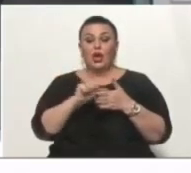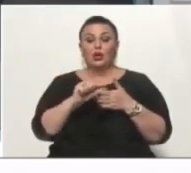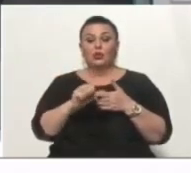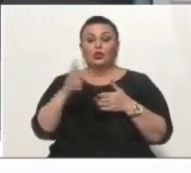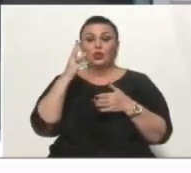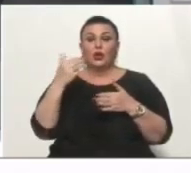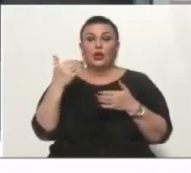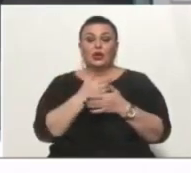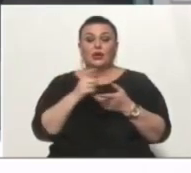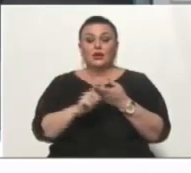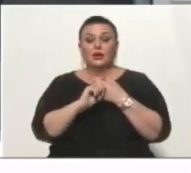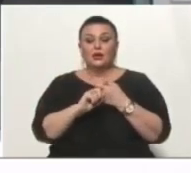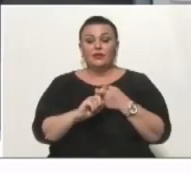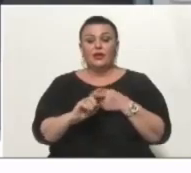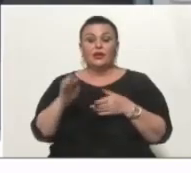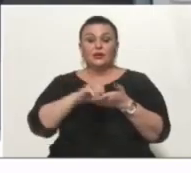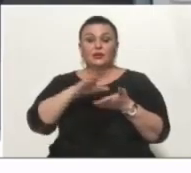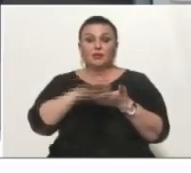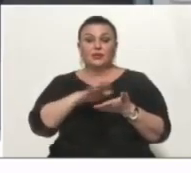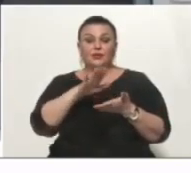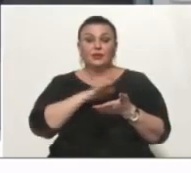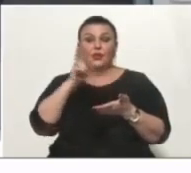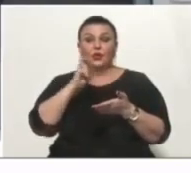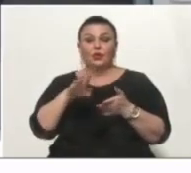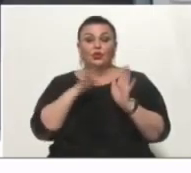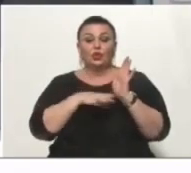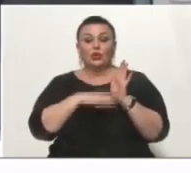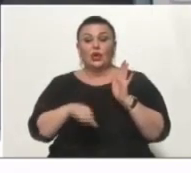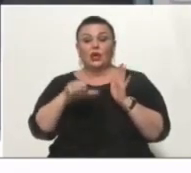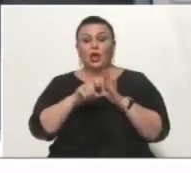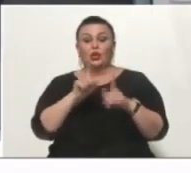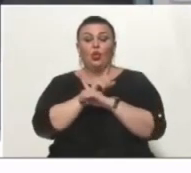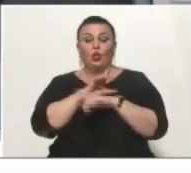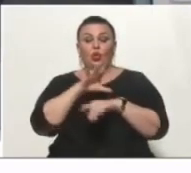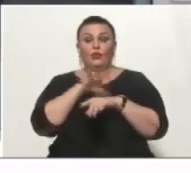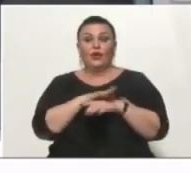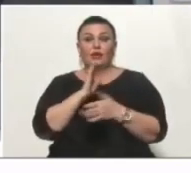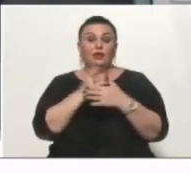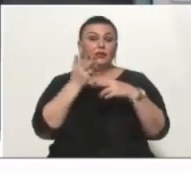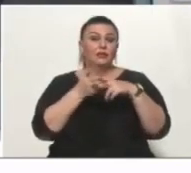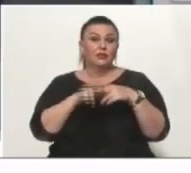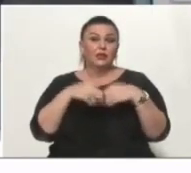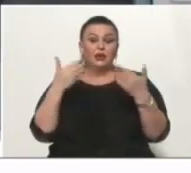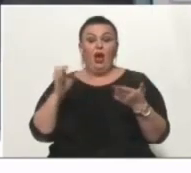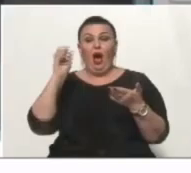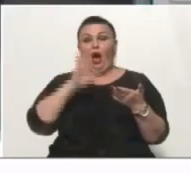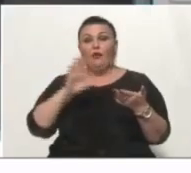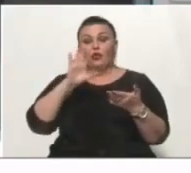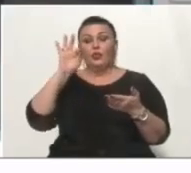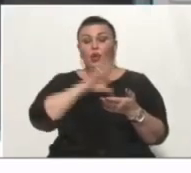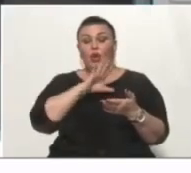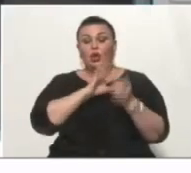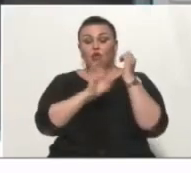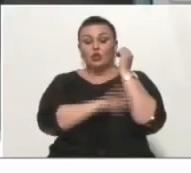25.464 yeni infeksiya qeydə alınıb, 296 isə ölüm faktı var. Bax belə, hələ ki Avropadan olan ən